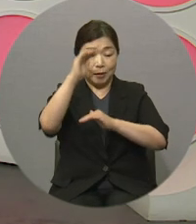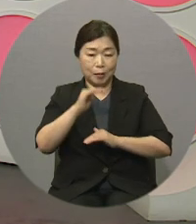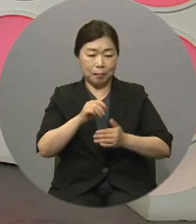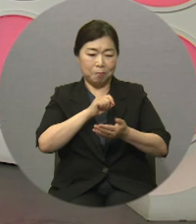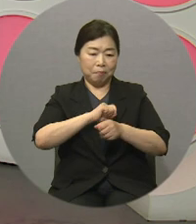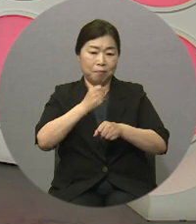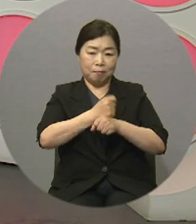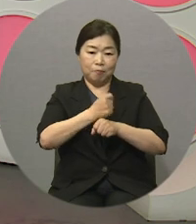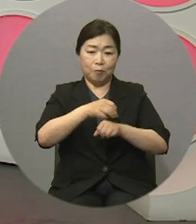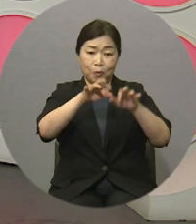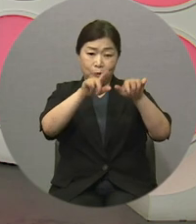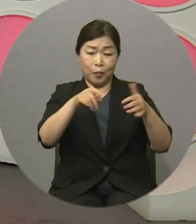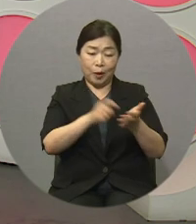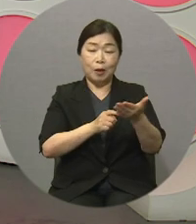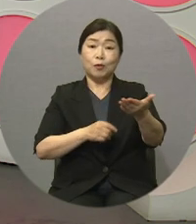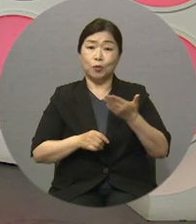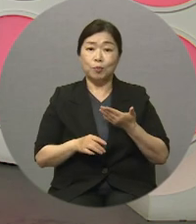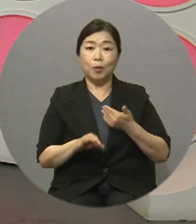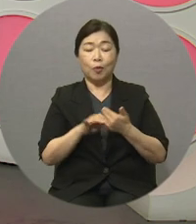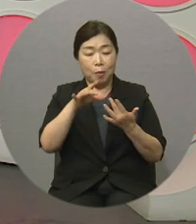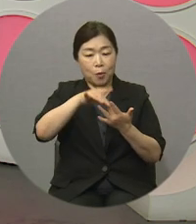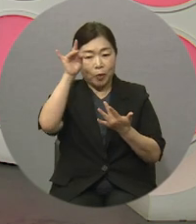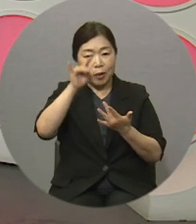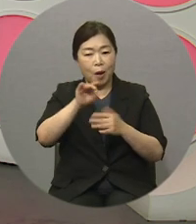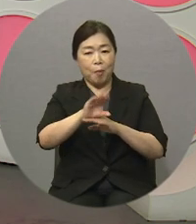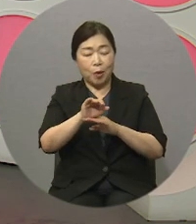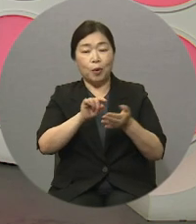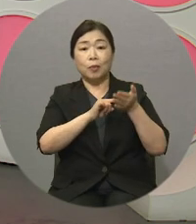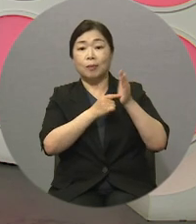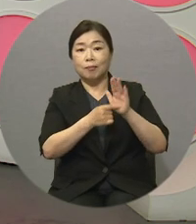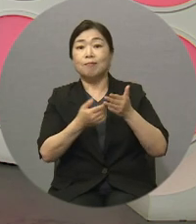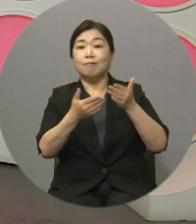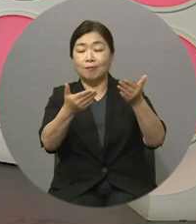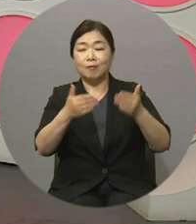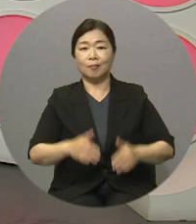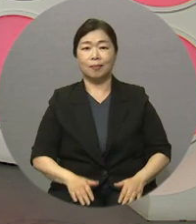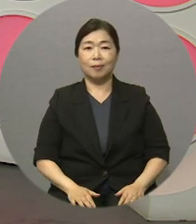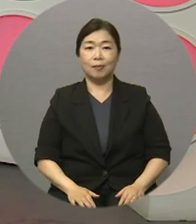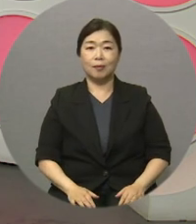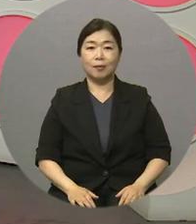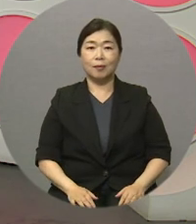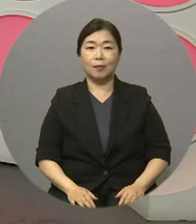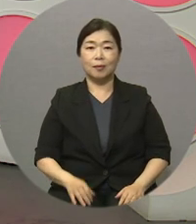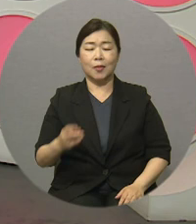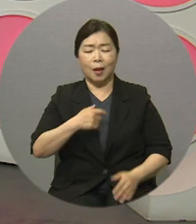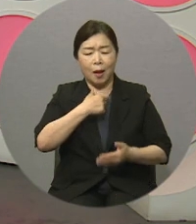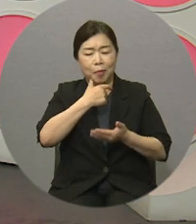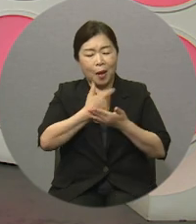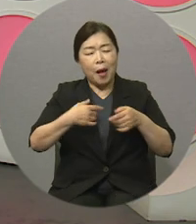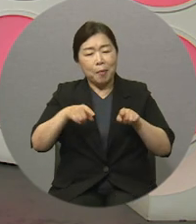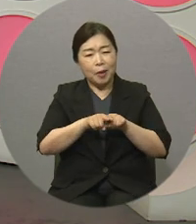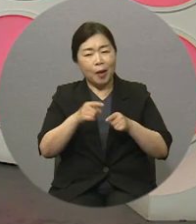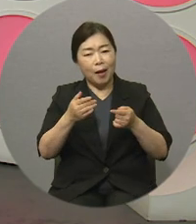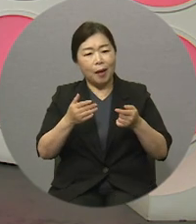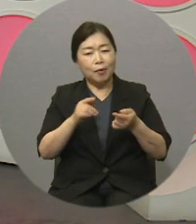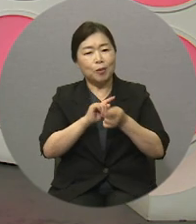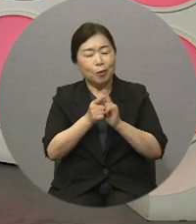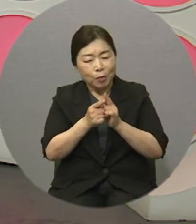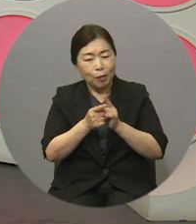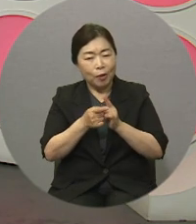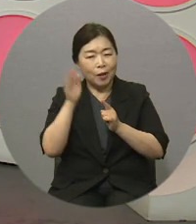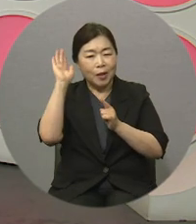보내주시면 채택되신 분은 저희가 이렇게 방송을 통해서 사연을 소개를 해드리고요. 네. 감동을 함께 나누실 수